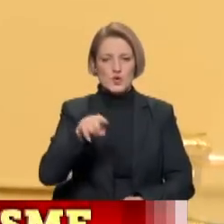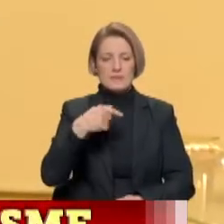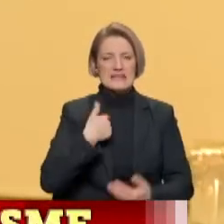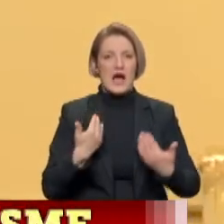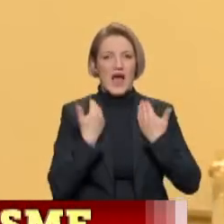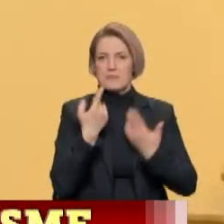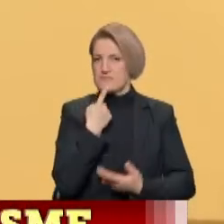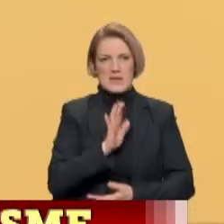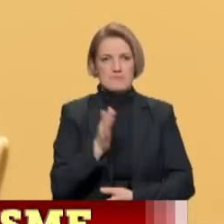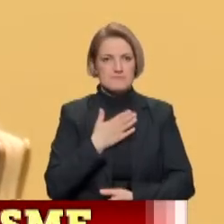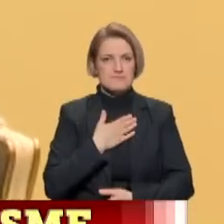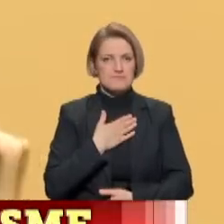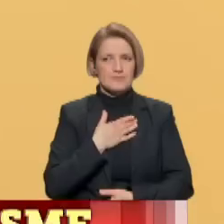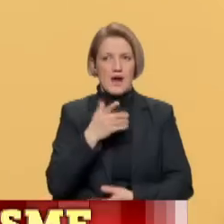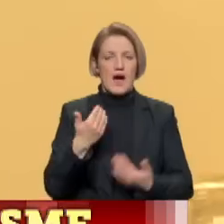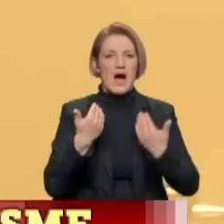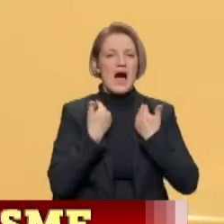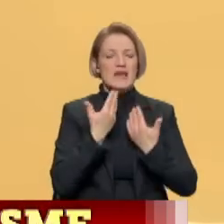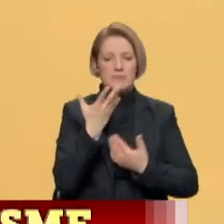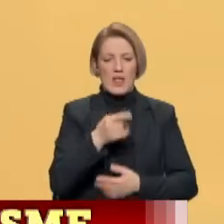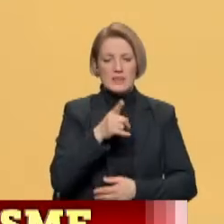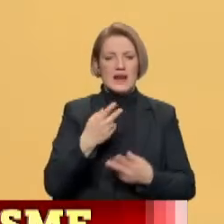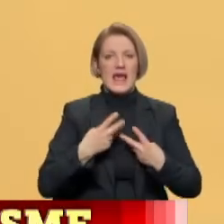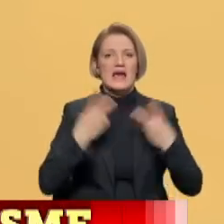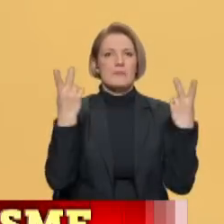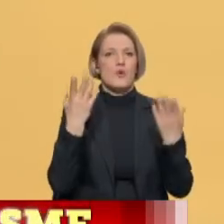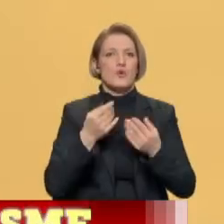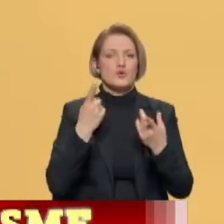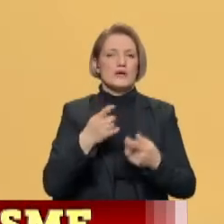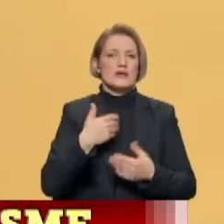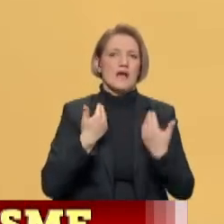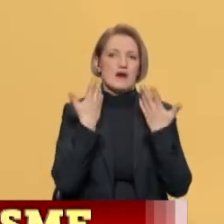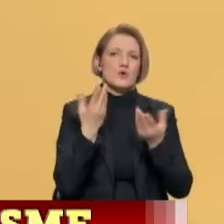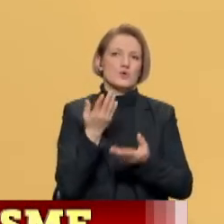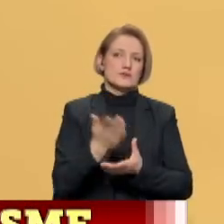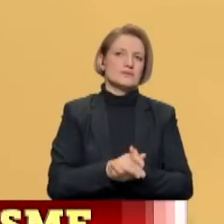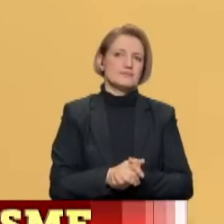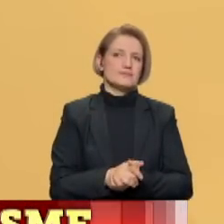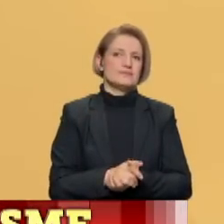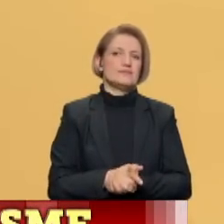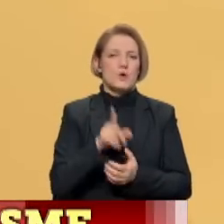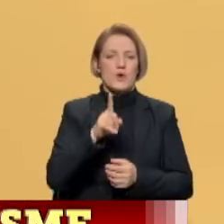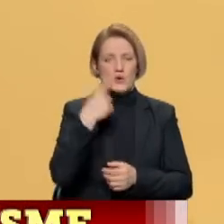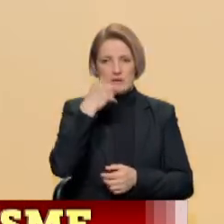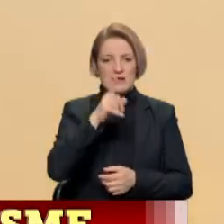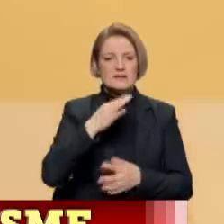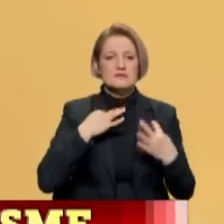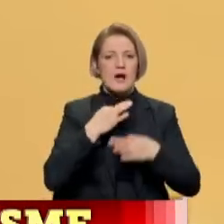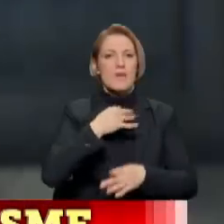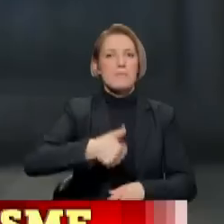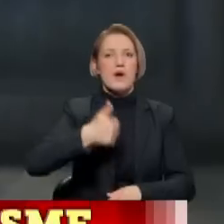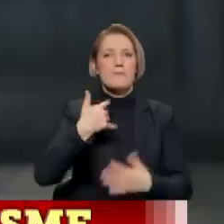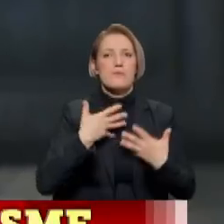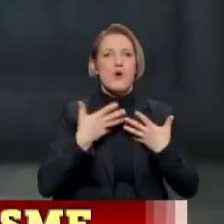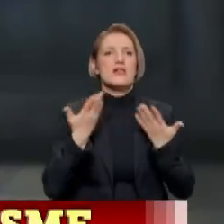demeyiz. Hakim olanların egemen olduğu bir yargı olur o yargı. O açıdan Sayın Başkan, hiç moralini